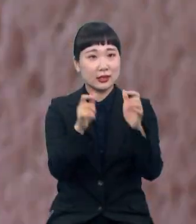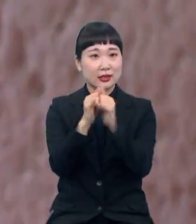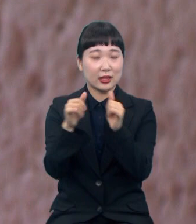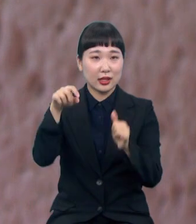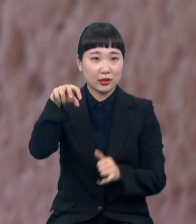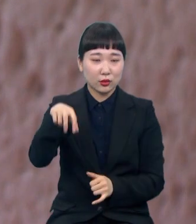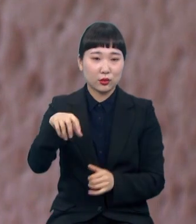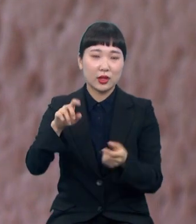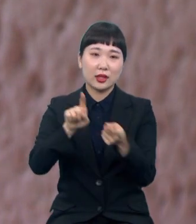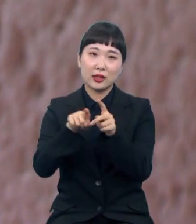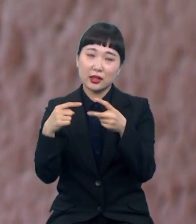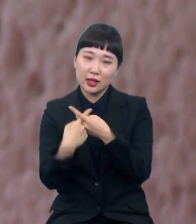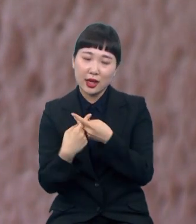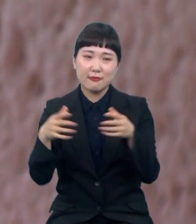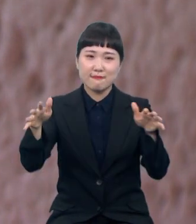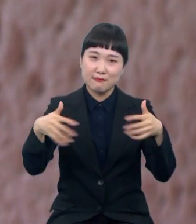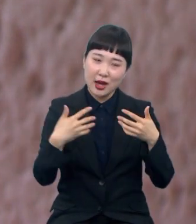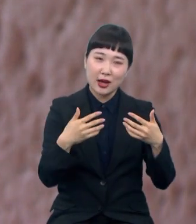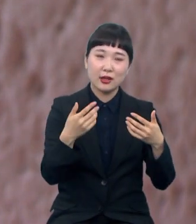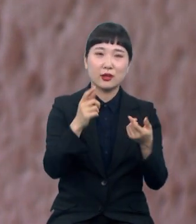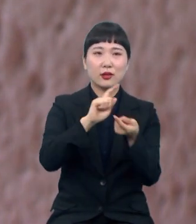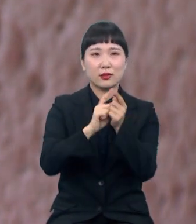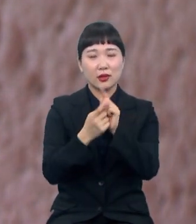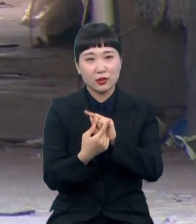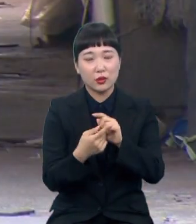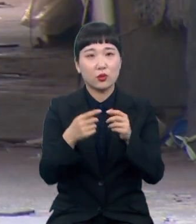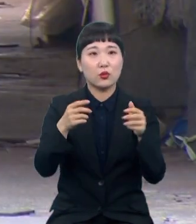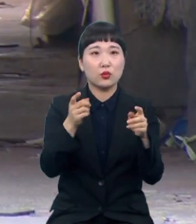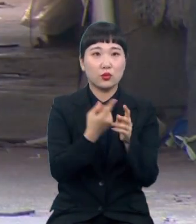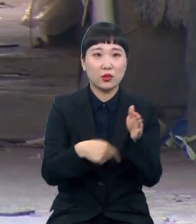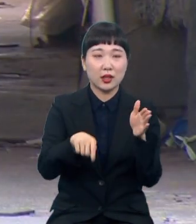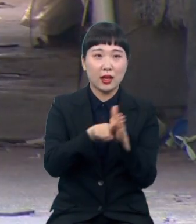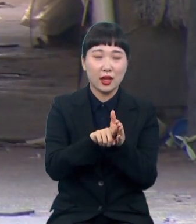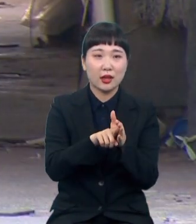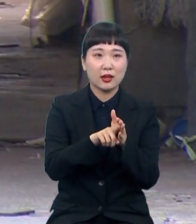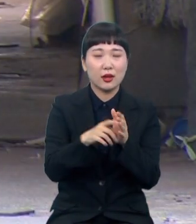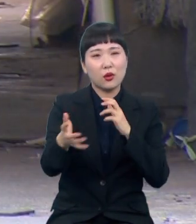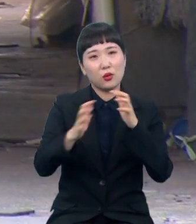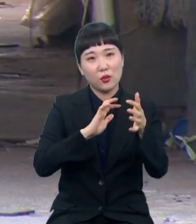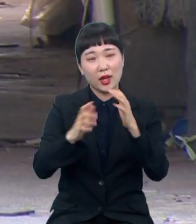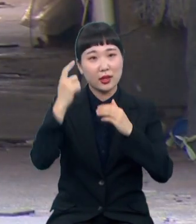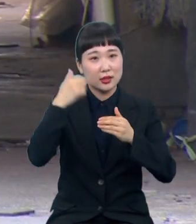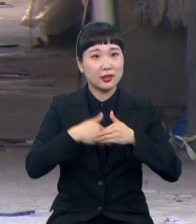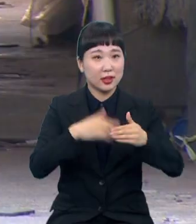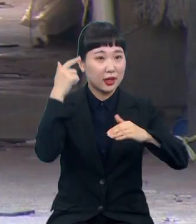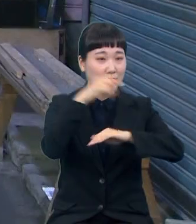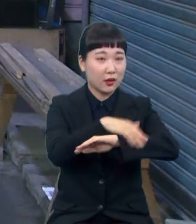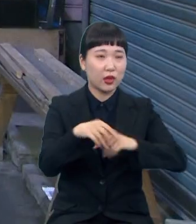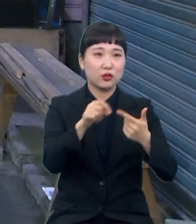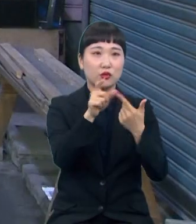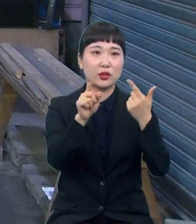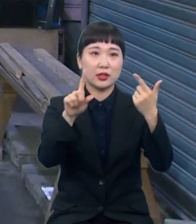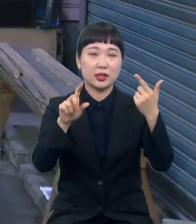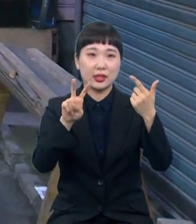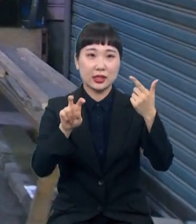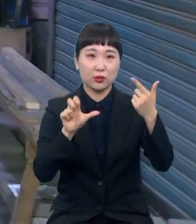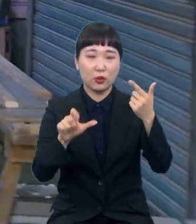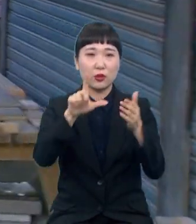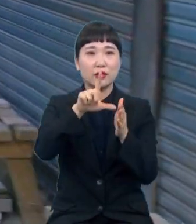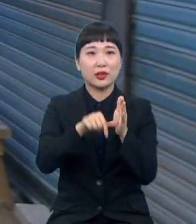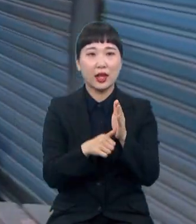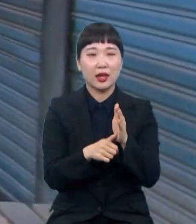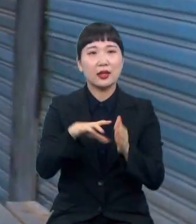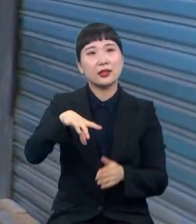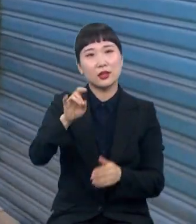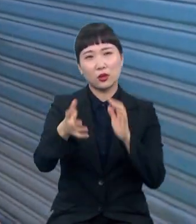조정하고 원만한 해결 방안을 모색하기 위해 매월 넷째 주에 정례회의를 열기로 했고 6월 25일 첫 회의가 열린다고